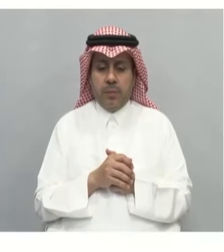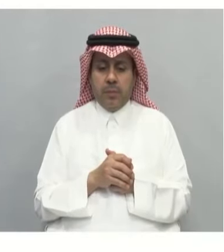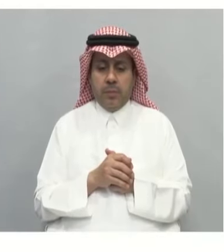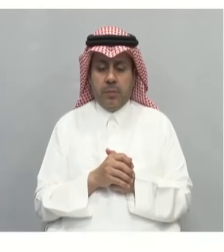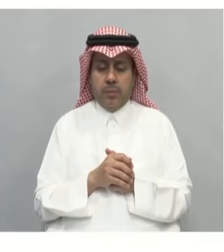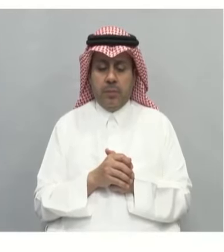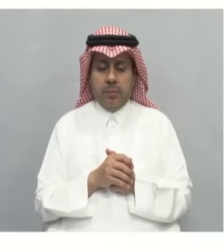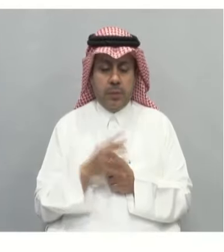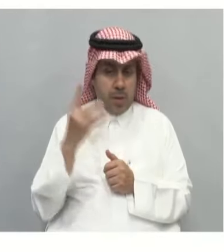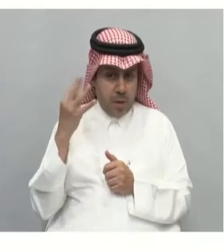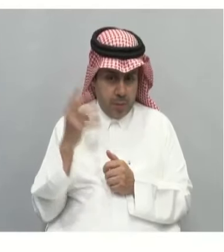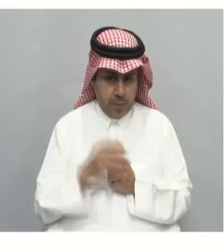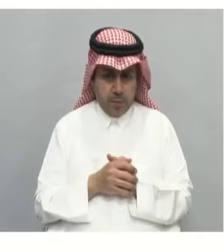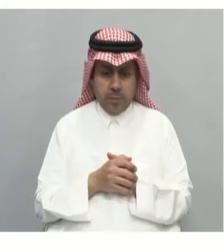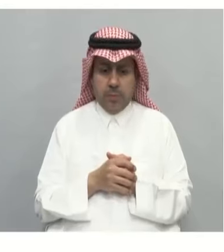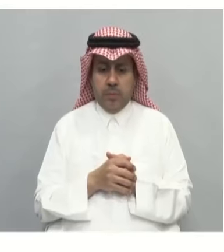كذلكم رابعا